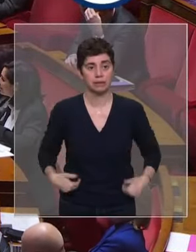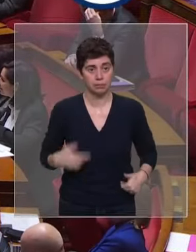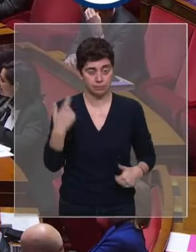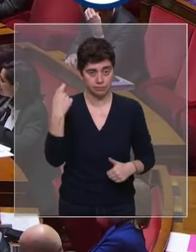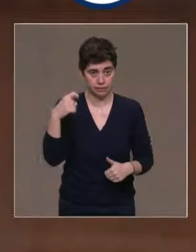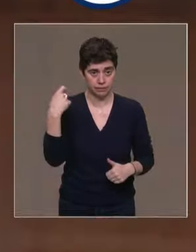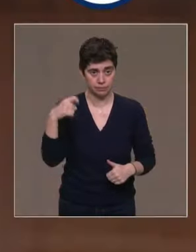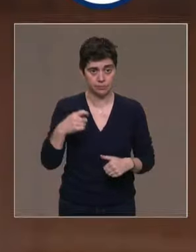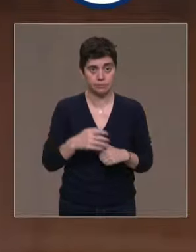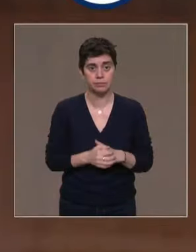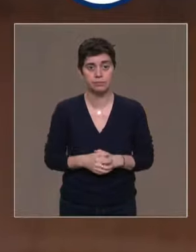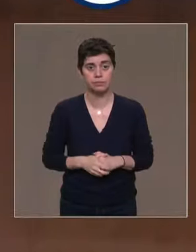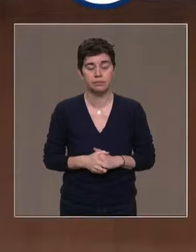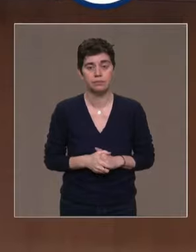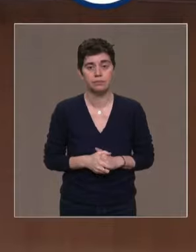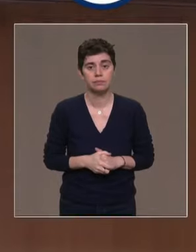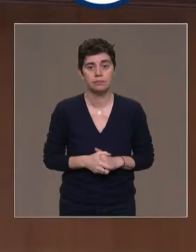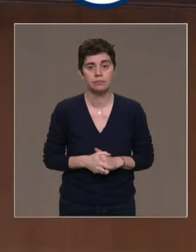Présidente.